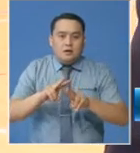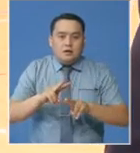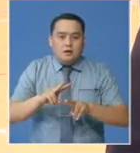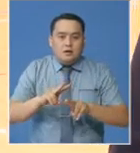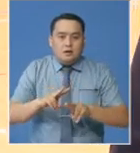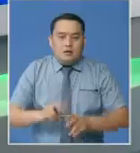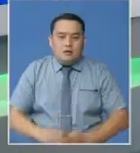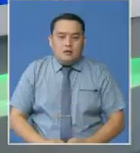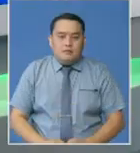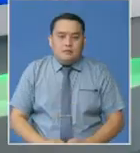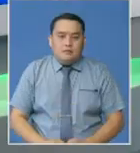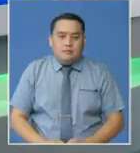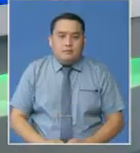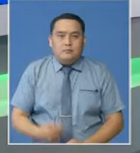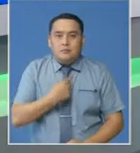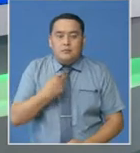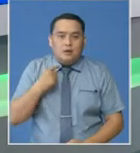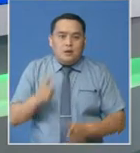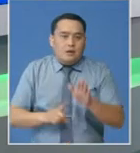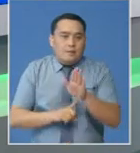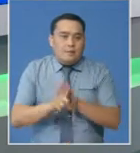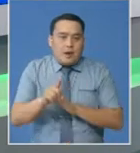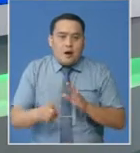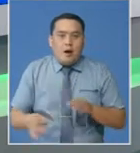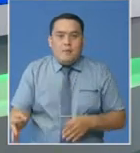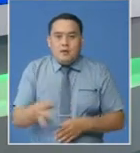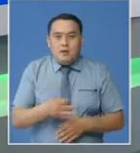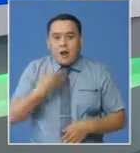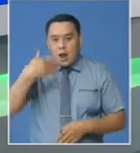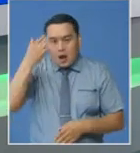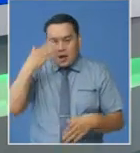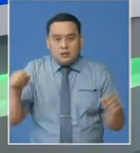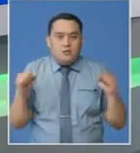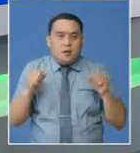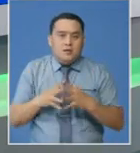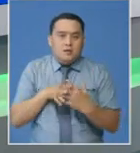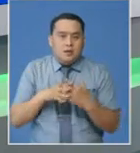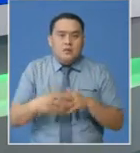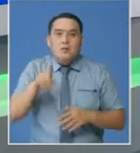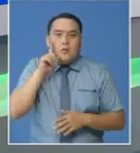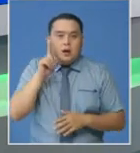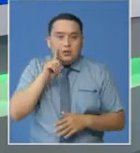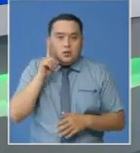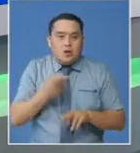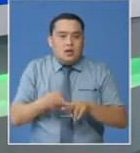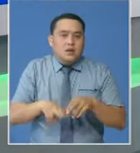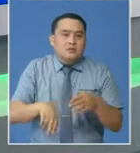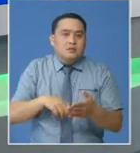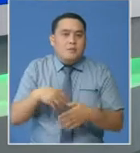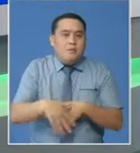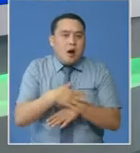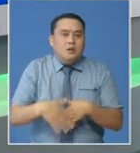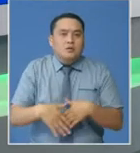месяце. В Талдыкургане стартовала первая областная летняя спартакиада сельской молодежи. Это одно из самых